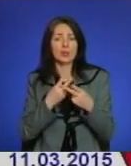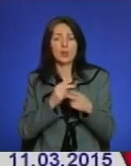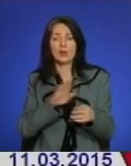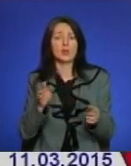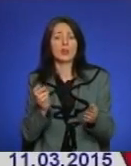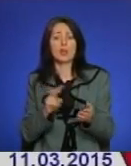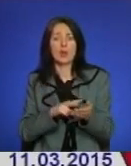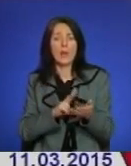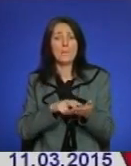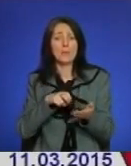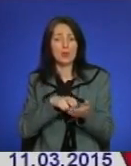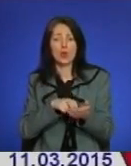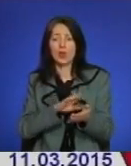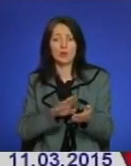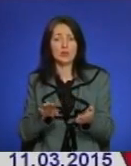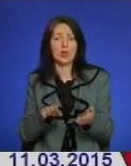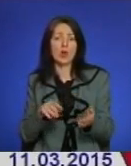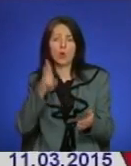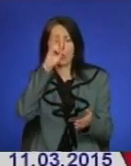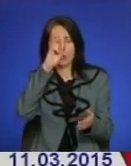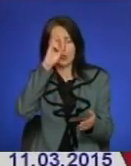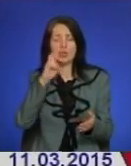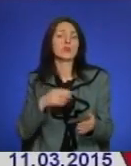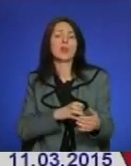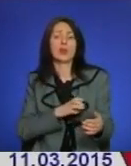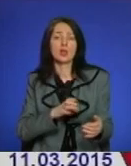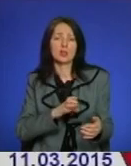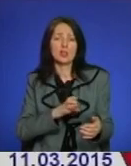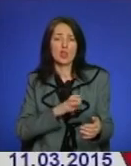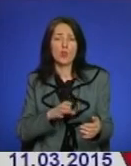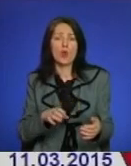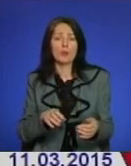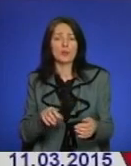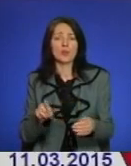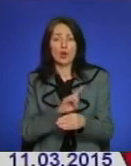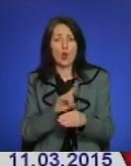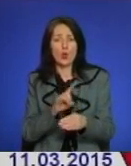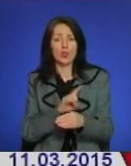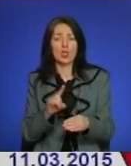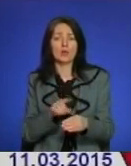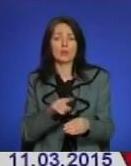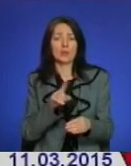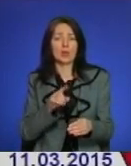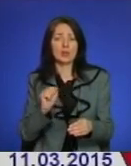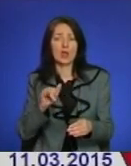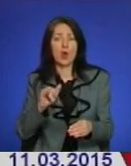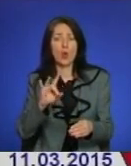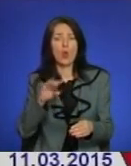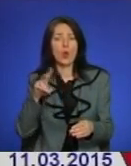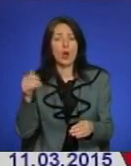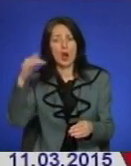у царстві ситому брехунів. За Дніпром, за Невою юність, за Уралом печаль густа, на